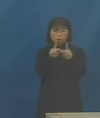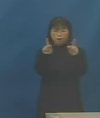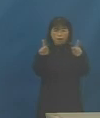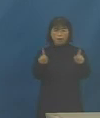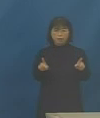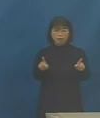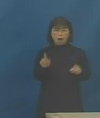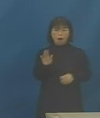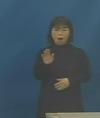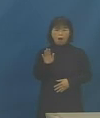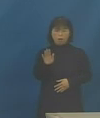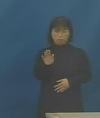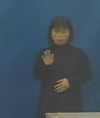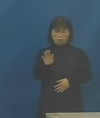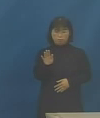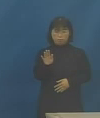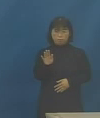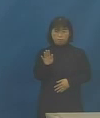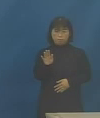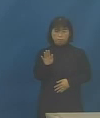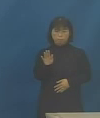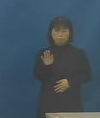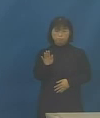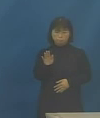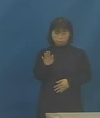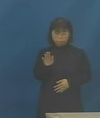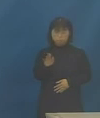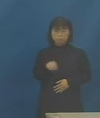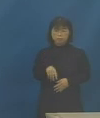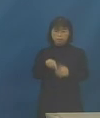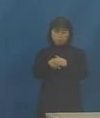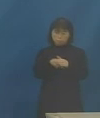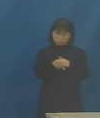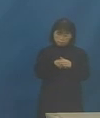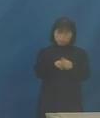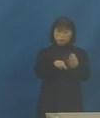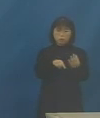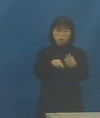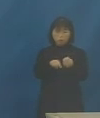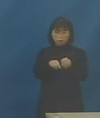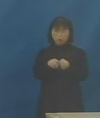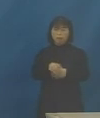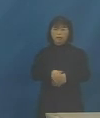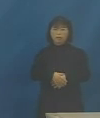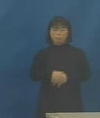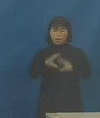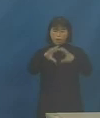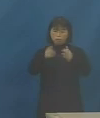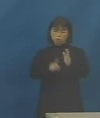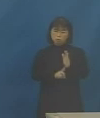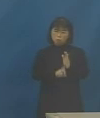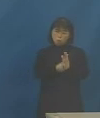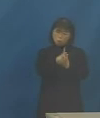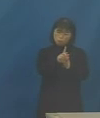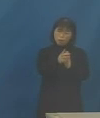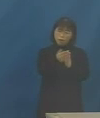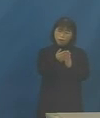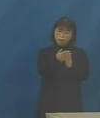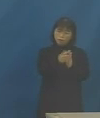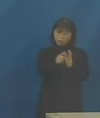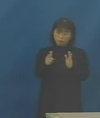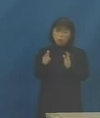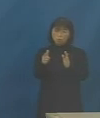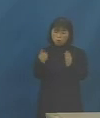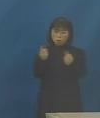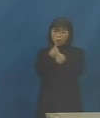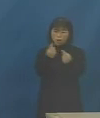ますまあこれあのいろんな理由で火山下の人間がでしたもうというのは地球温暖化だとかいろんな変動